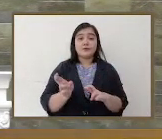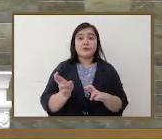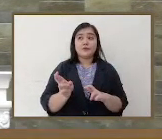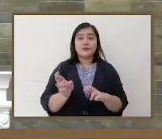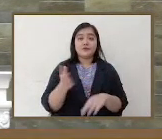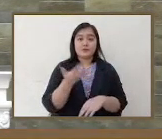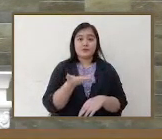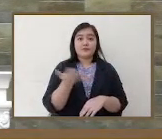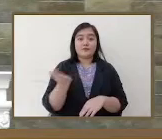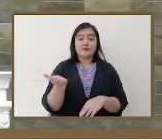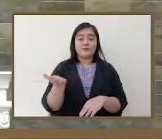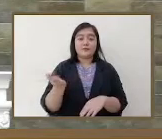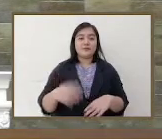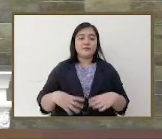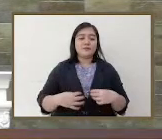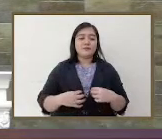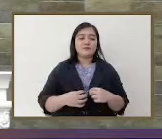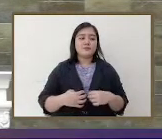pong